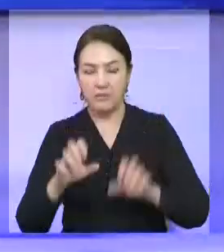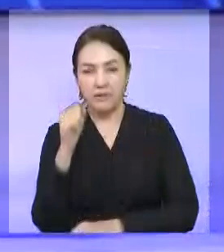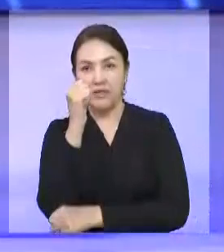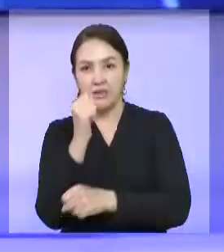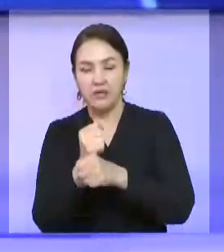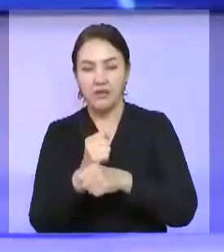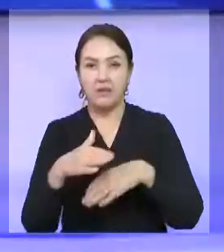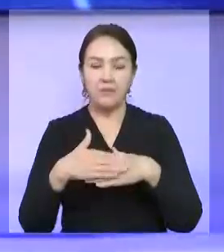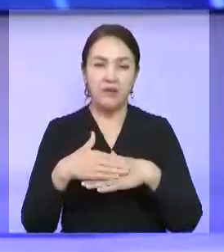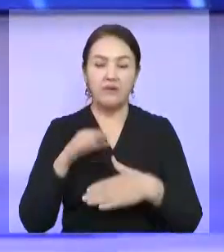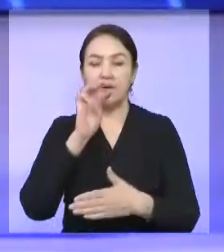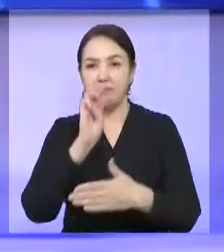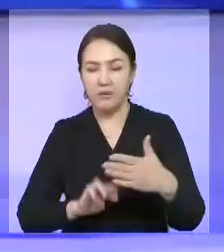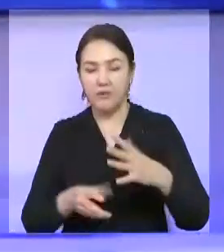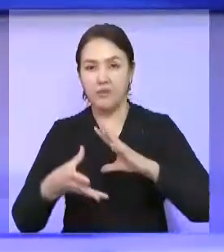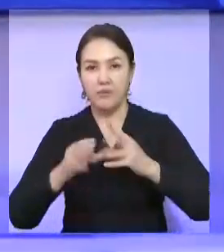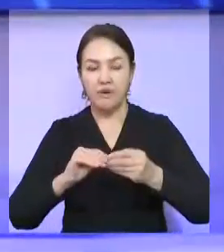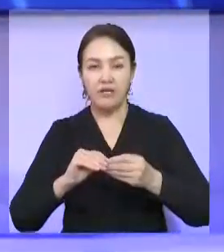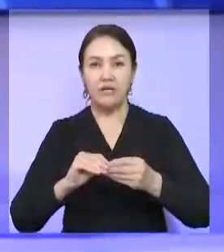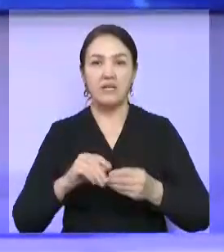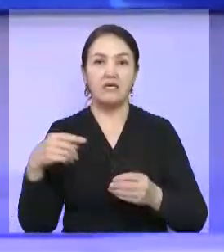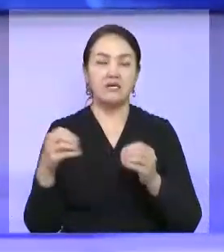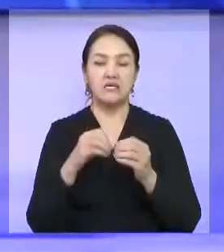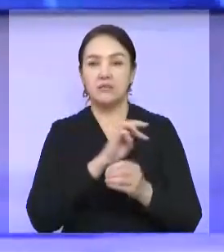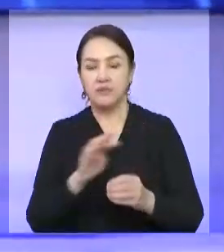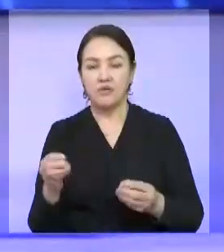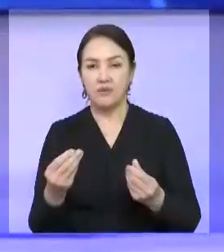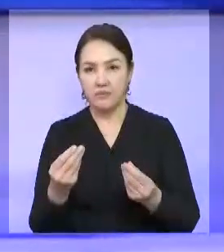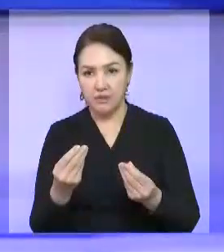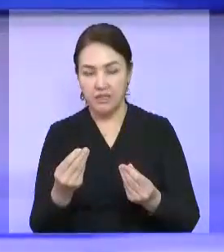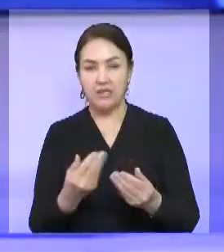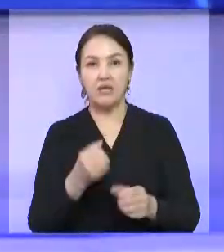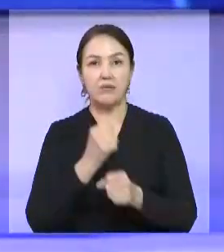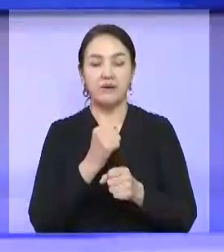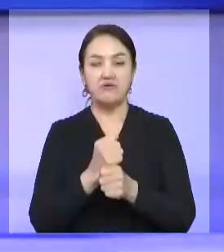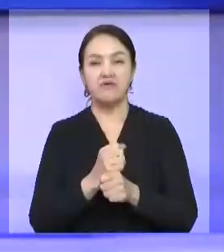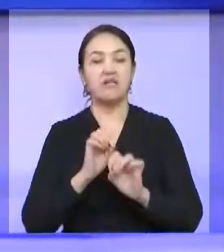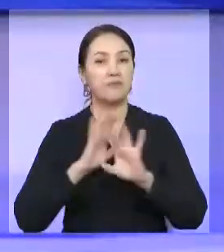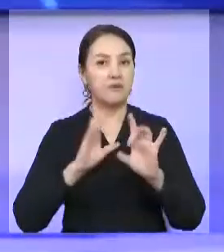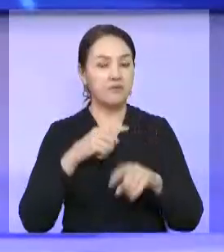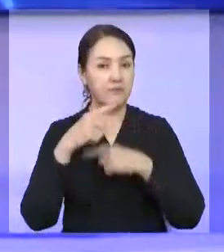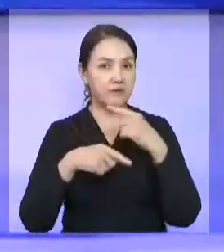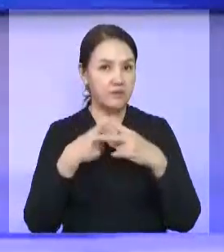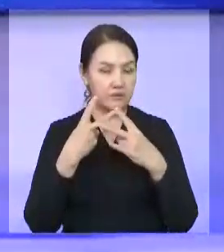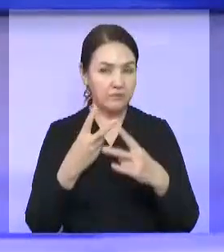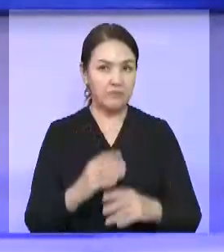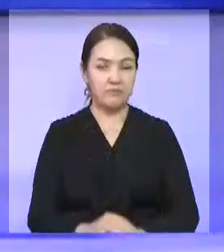выданы предписания и наложены штрафы на общую сумму более чем на 10 миллионов тенге. О работе ведомства расскажем в следующем